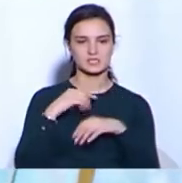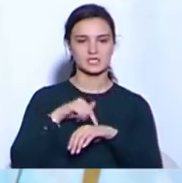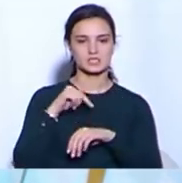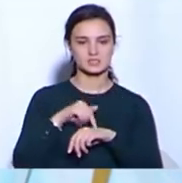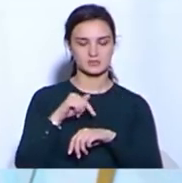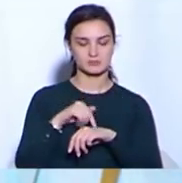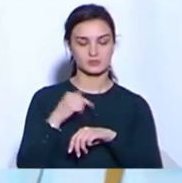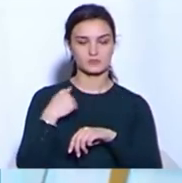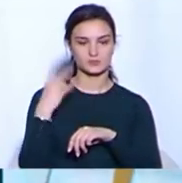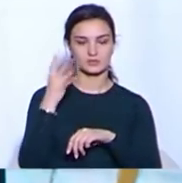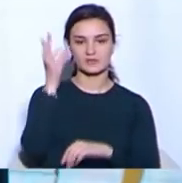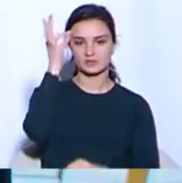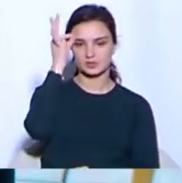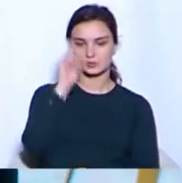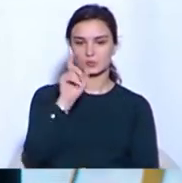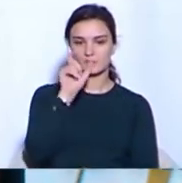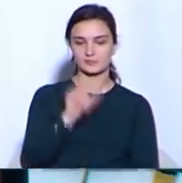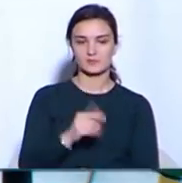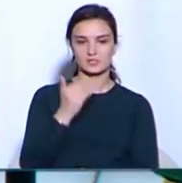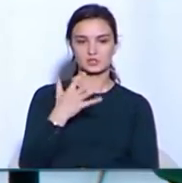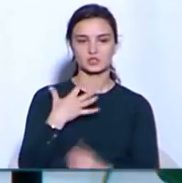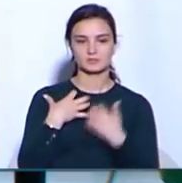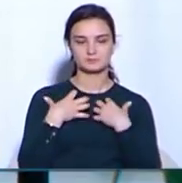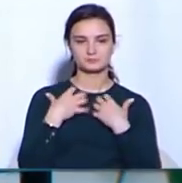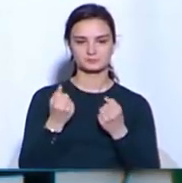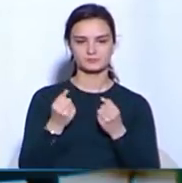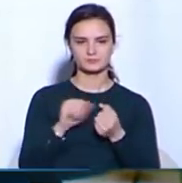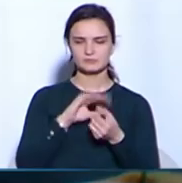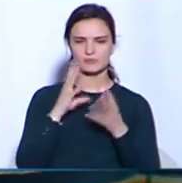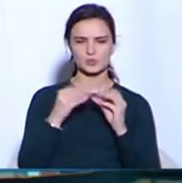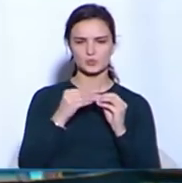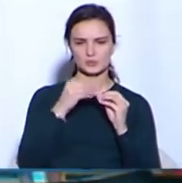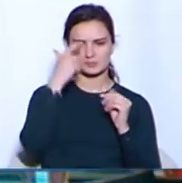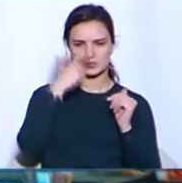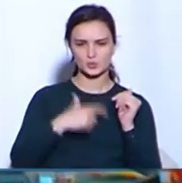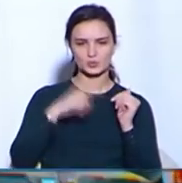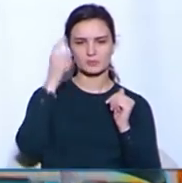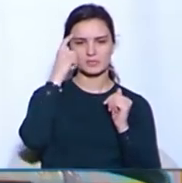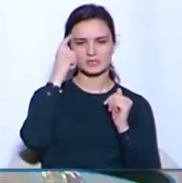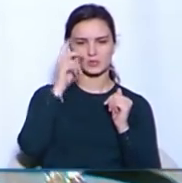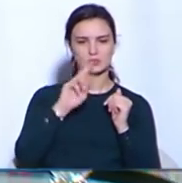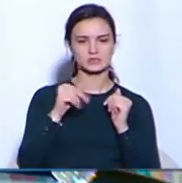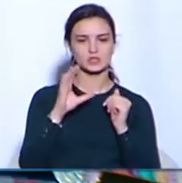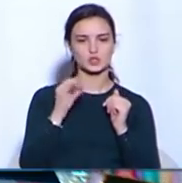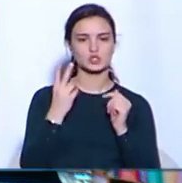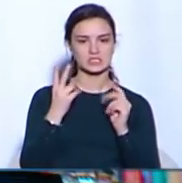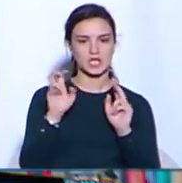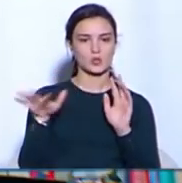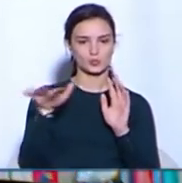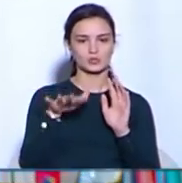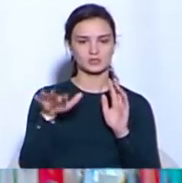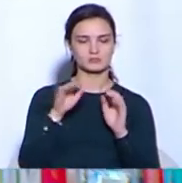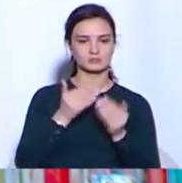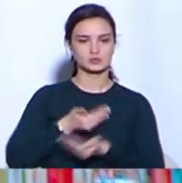განცდებზე, ჩვენ და გავიხსენოთ, რომ ადამიანის ჯანმრთელობა ეს არის სრული ფიზიკური, მენტალური და სოციალური კეთილდღეობა. ამიტომ